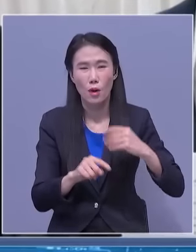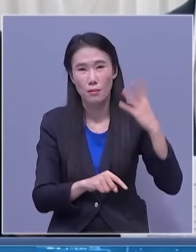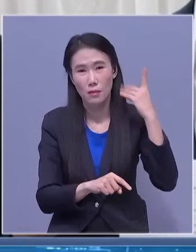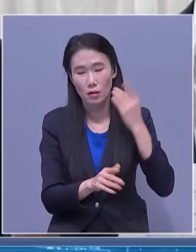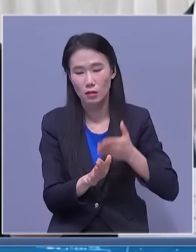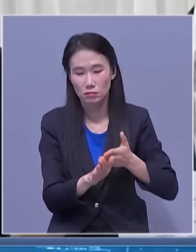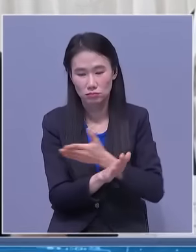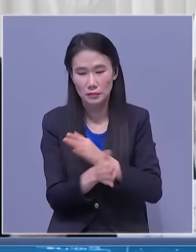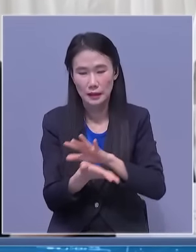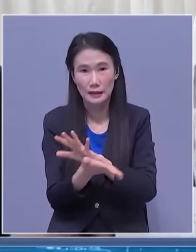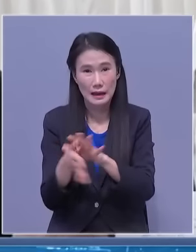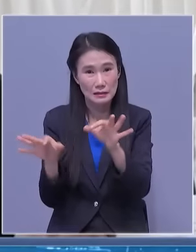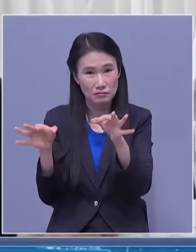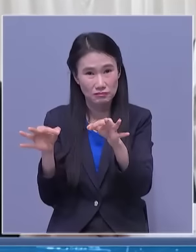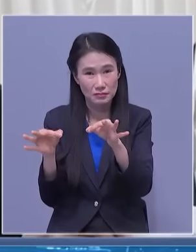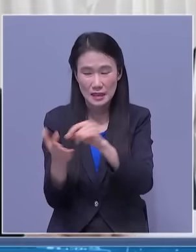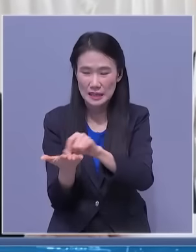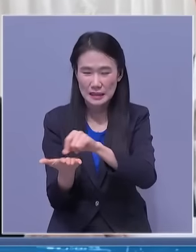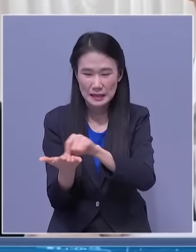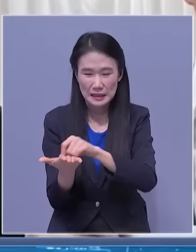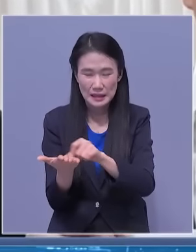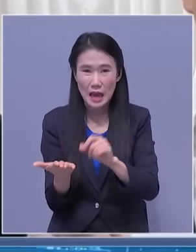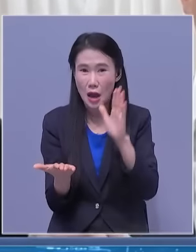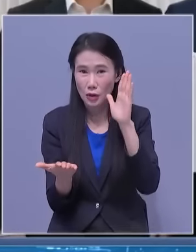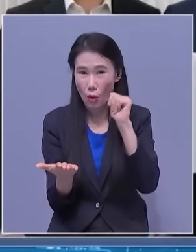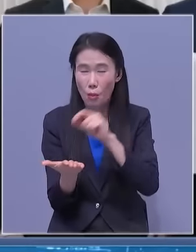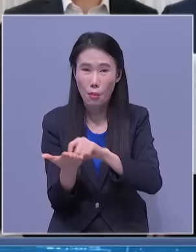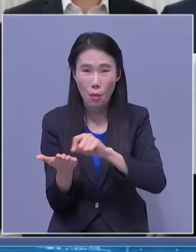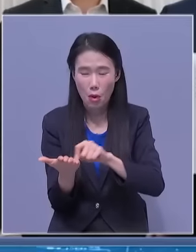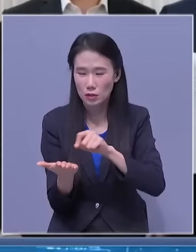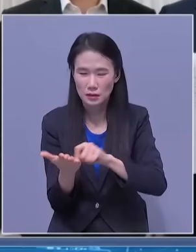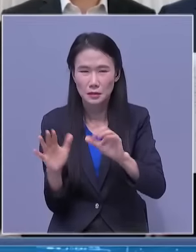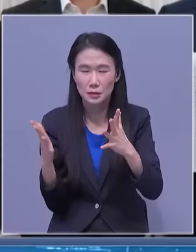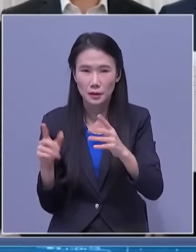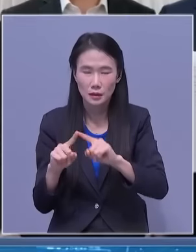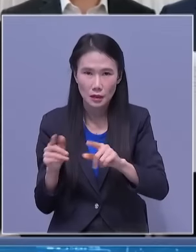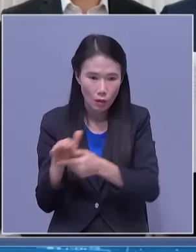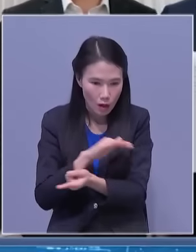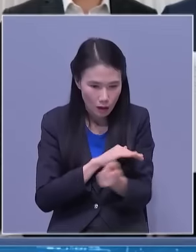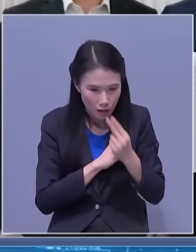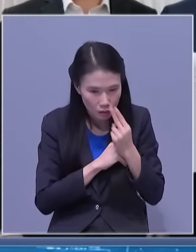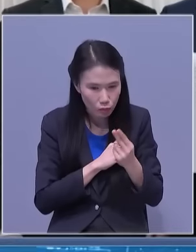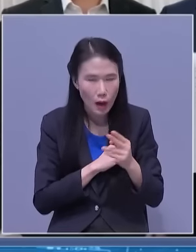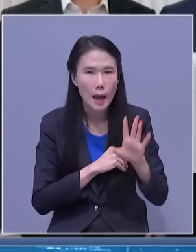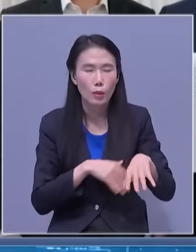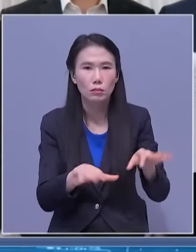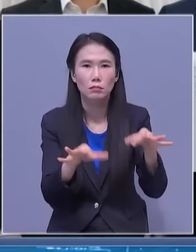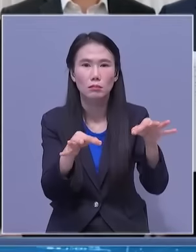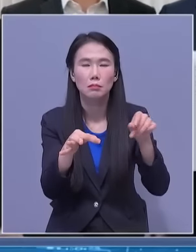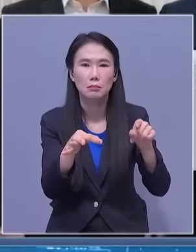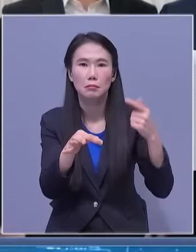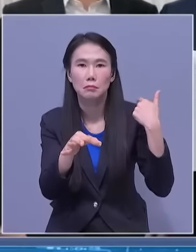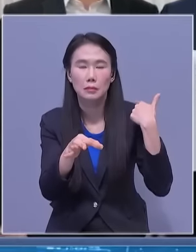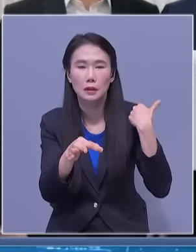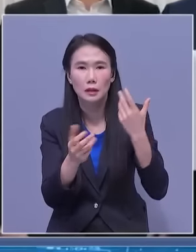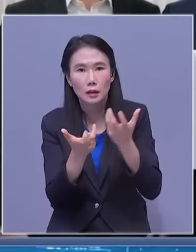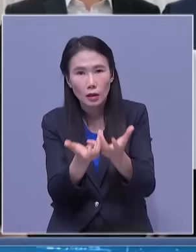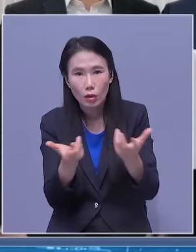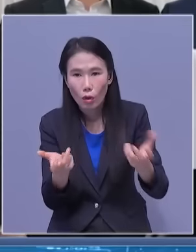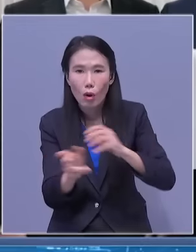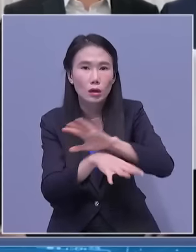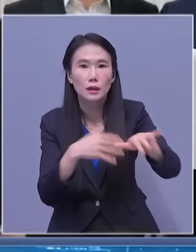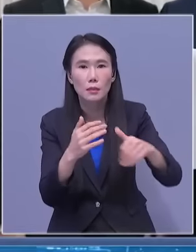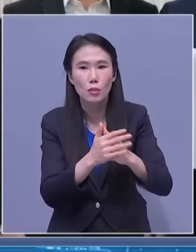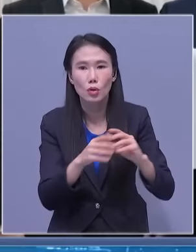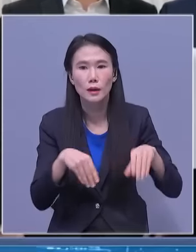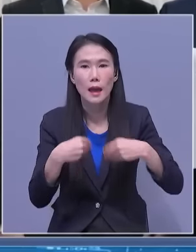ช่วงที่มีการจัดงานศพของนายมุกผู้เป็นพ่อแต่ต่อมาพบว่าว่ามีการทำพินัยกรรมโดยยกทรัพย์สินทุกอย่าง